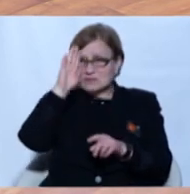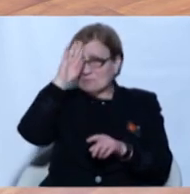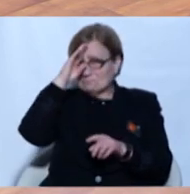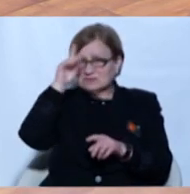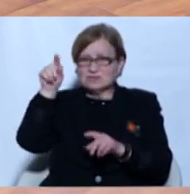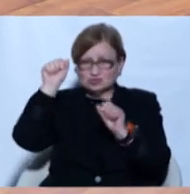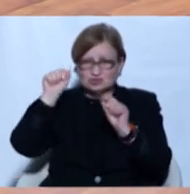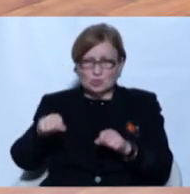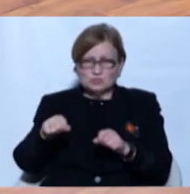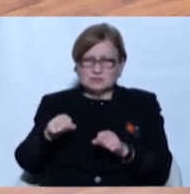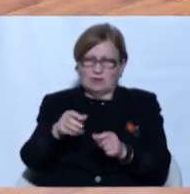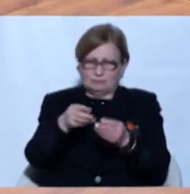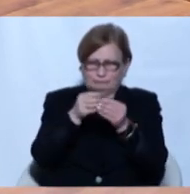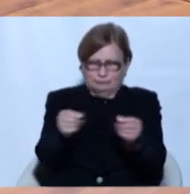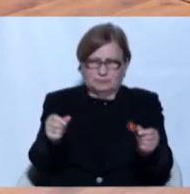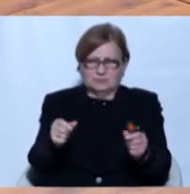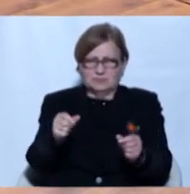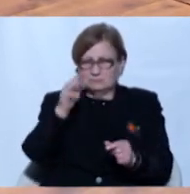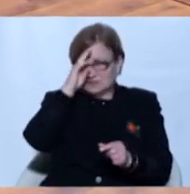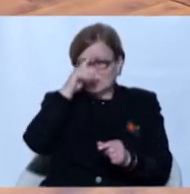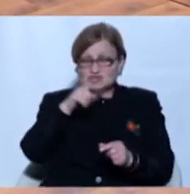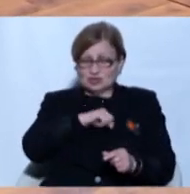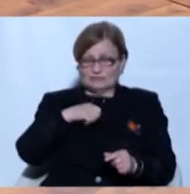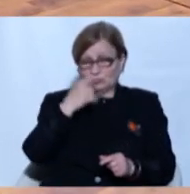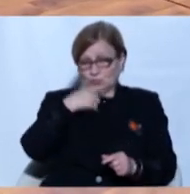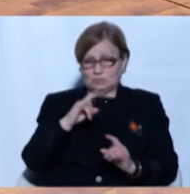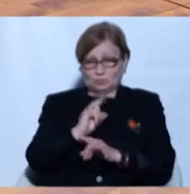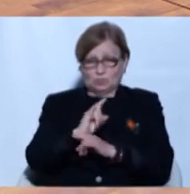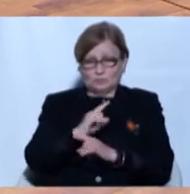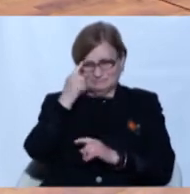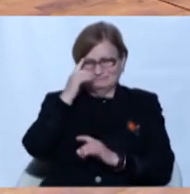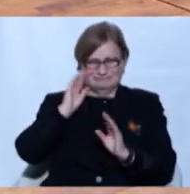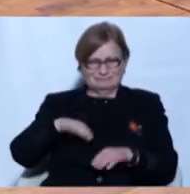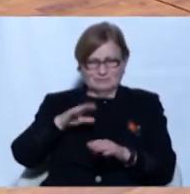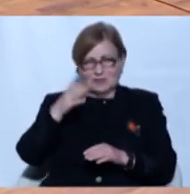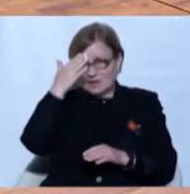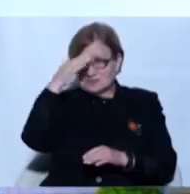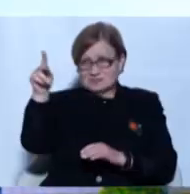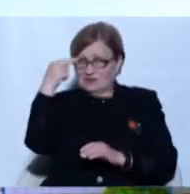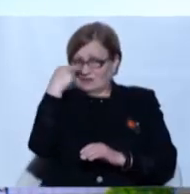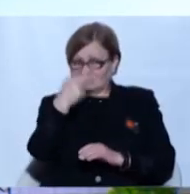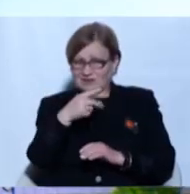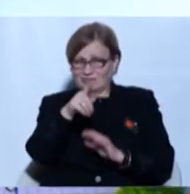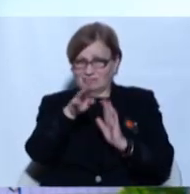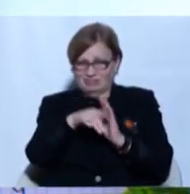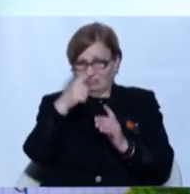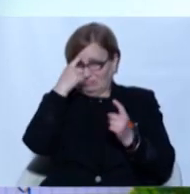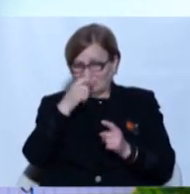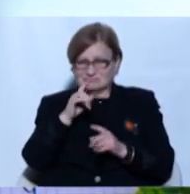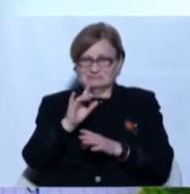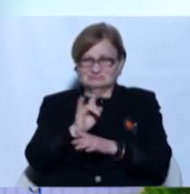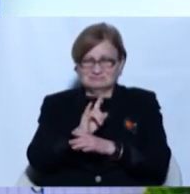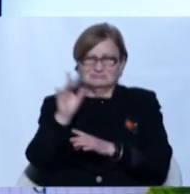ლეკი ნაბადსაო, ისეა, იმიტომ რომ შენ კი მოიტყუებ თავს, მაგრამ როცა ისე უგეუბნებ გარედან ამხელა უბედურებაა მომდგარი, ეს იმ